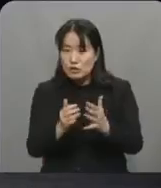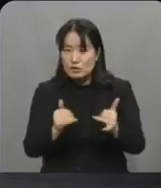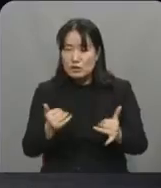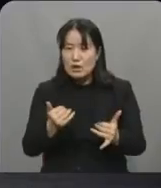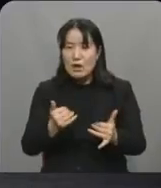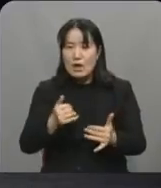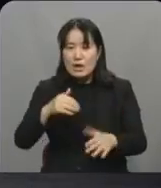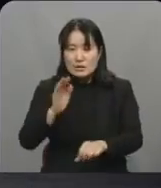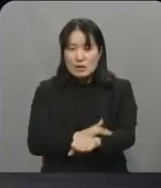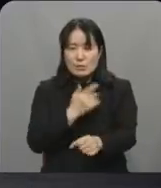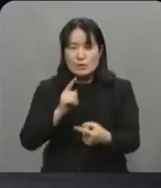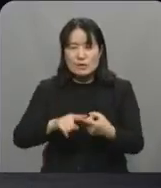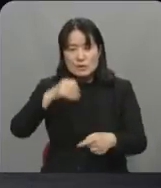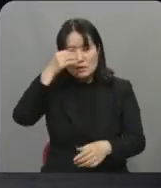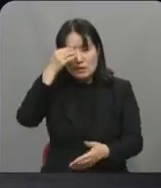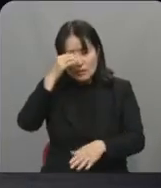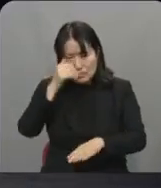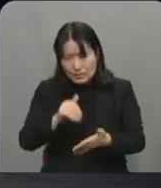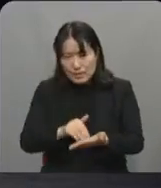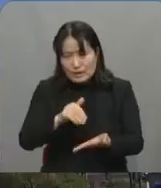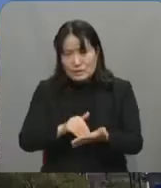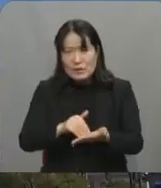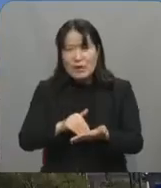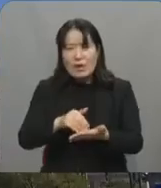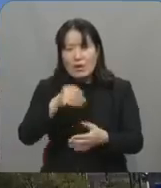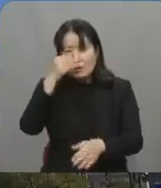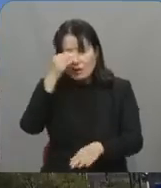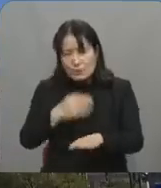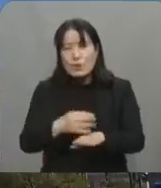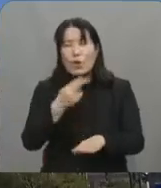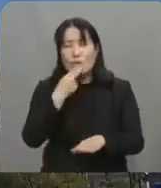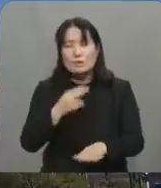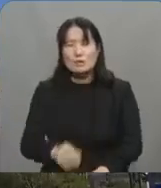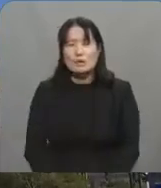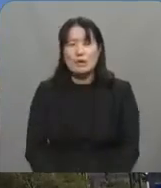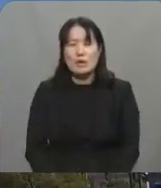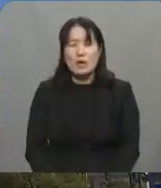반성하지 않았다라고 양형 이유를 설명했습니다. 검찰은 1심